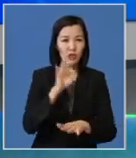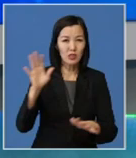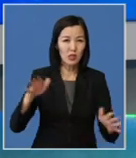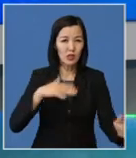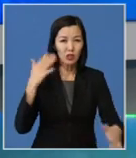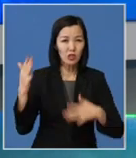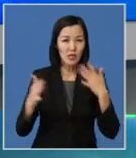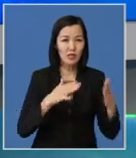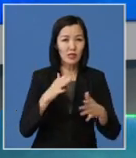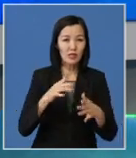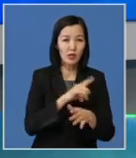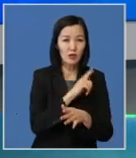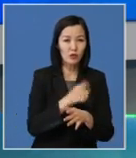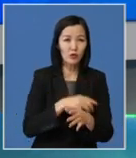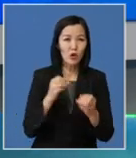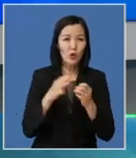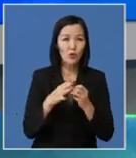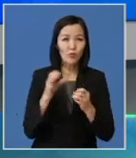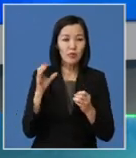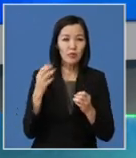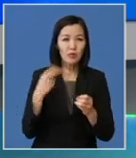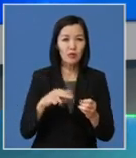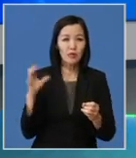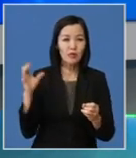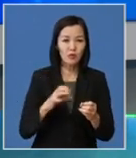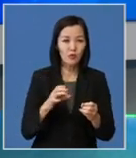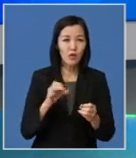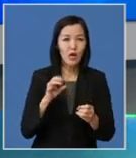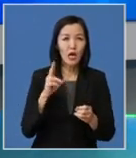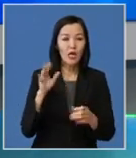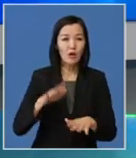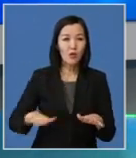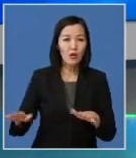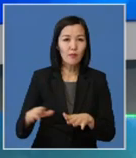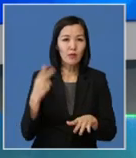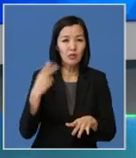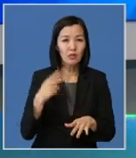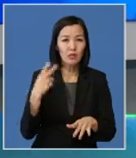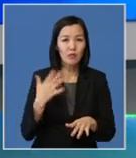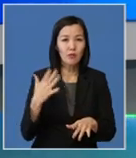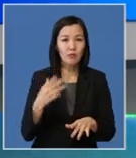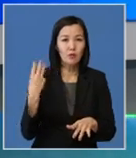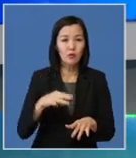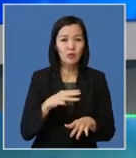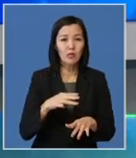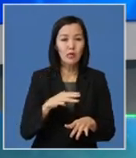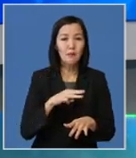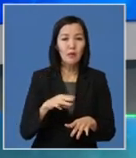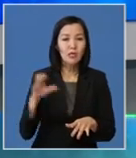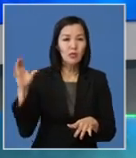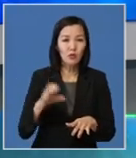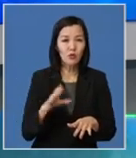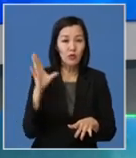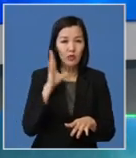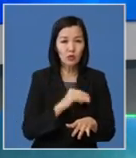желдің күші 15-20 метр секундқа, ал Алакөл аймағында екпіні 20-25 тіпті 30 метр секундқа дейін жетуі